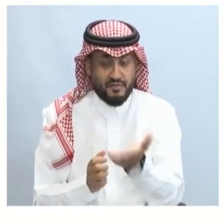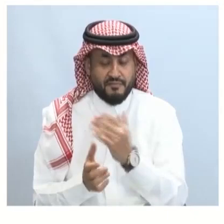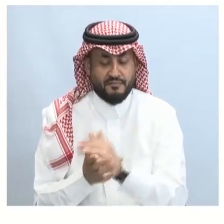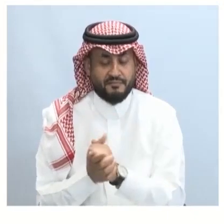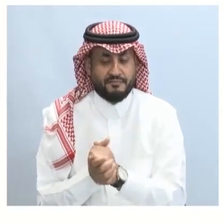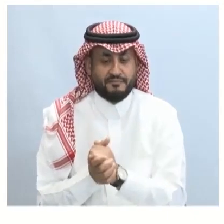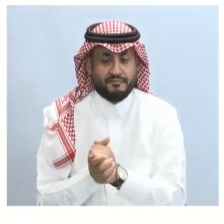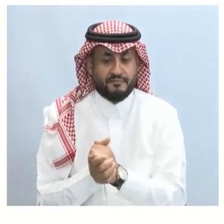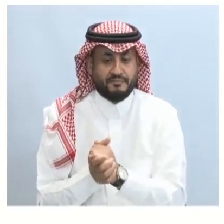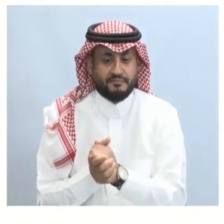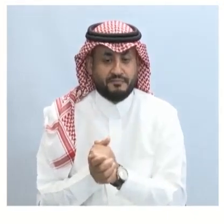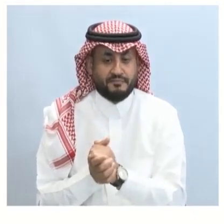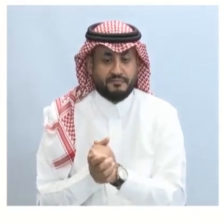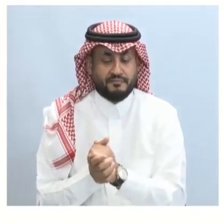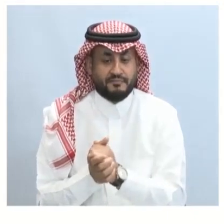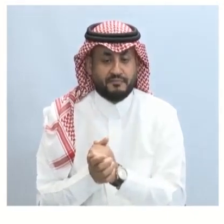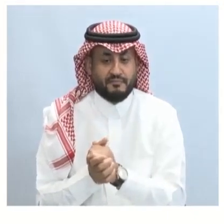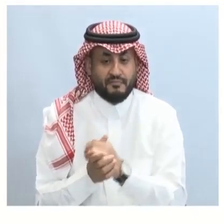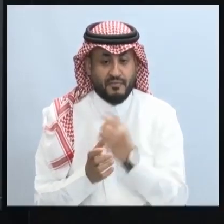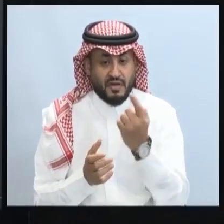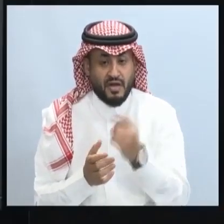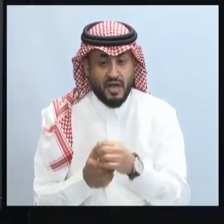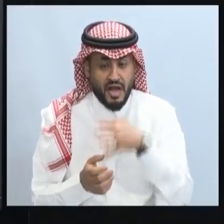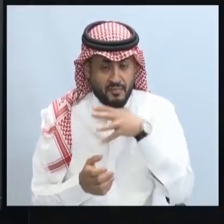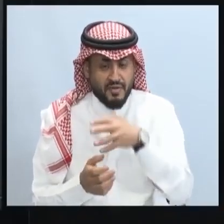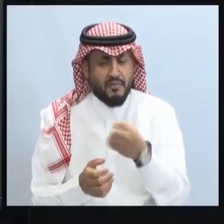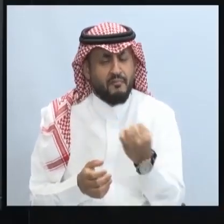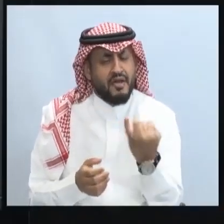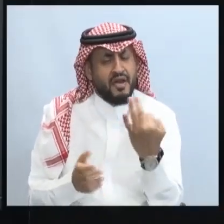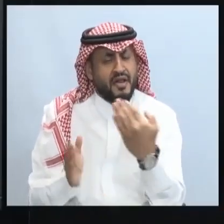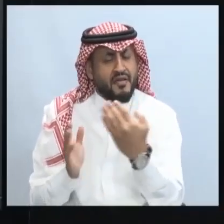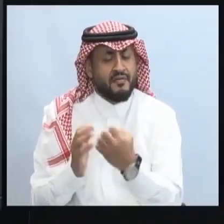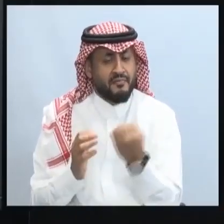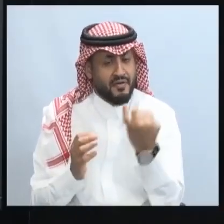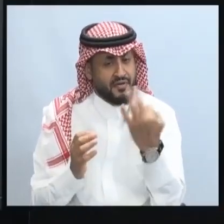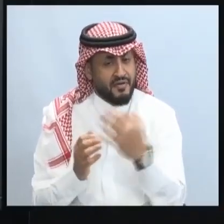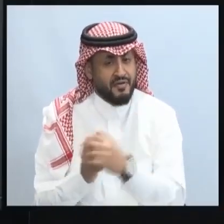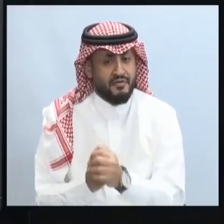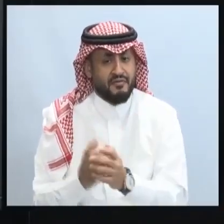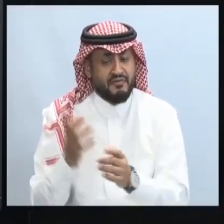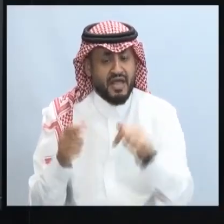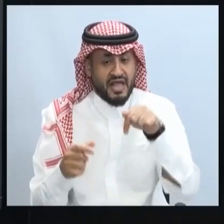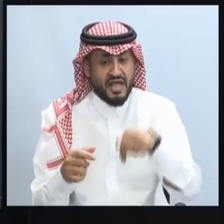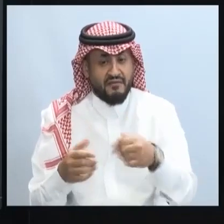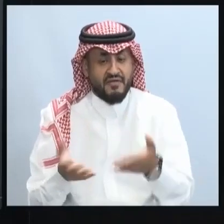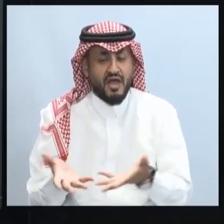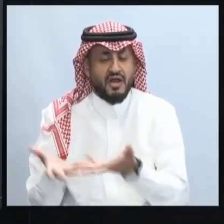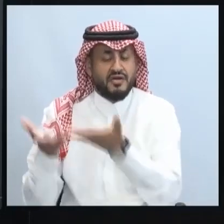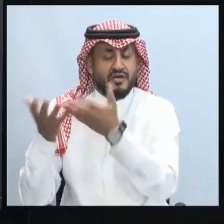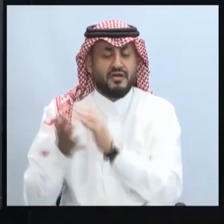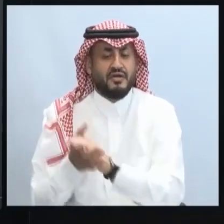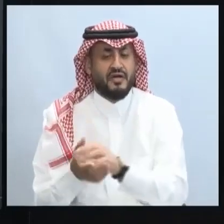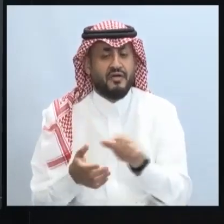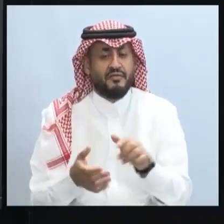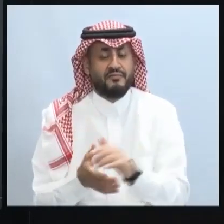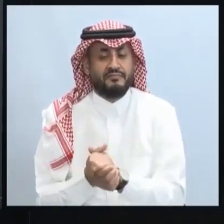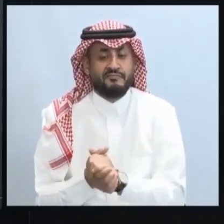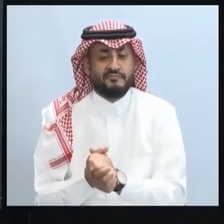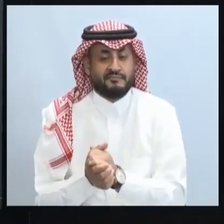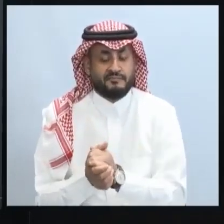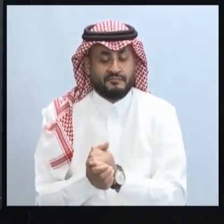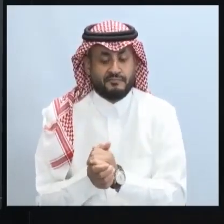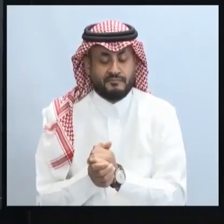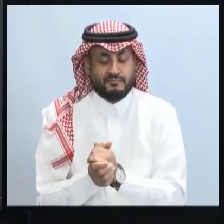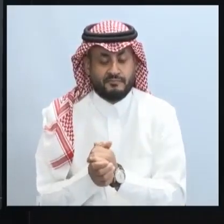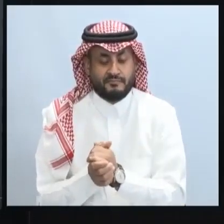عليه وسلم عدى صحابه قال فلان في الجنه وفلان في الجنه ابو بكر في الجنه وعمر في الجنه وعثمان في الجنه